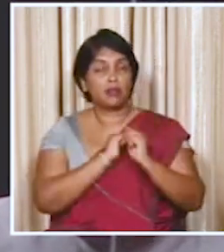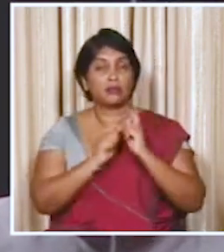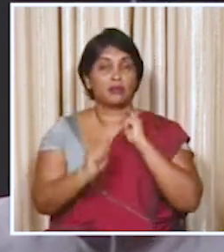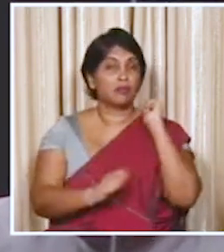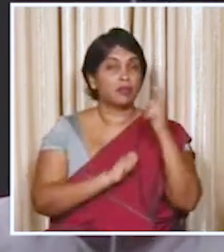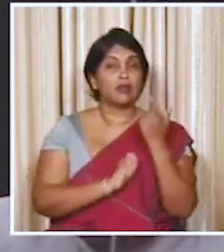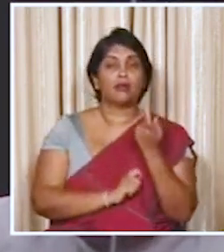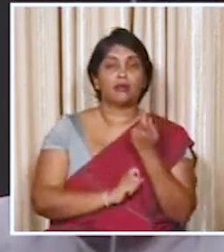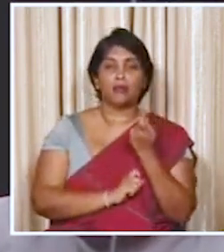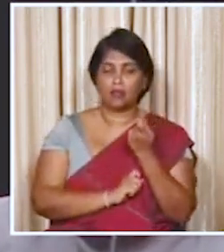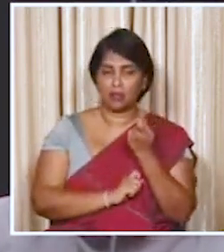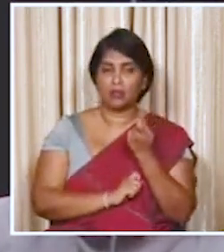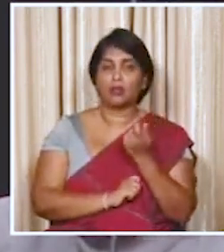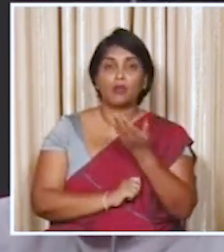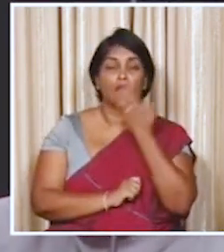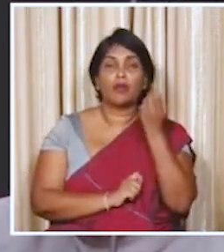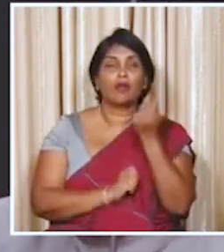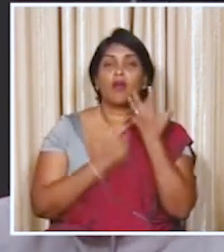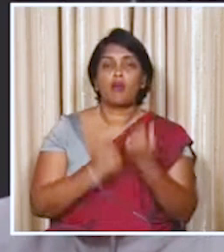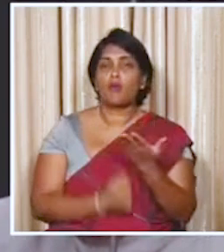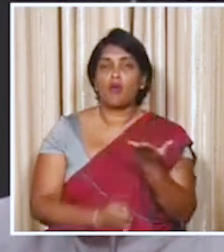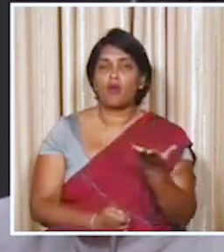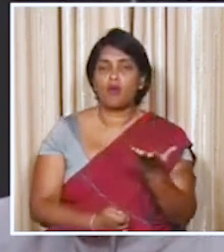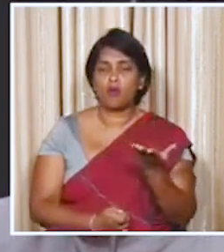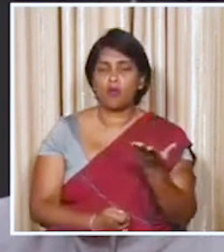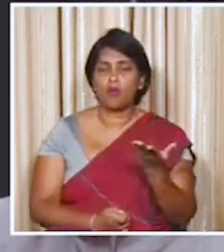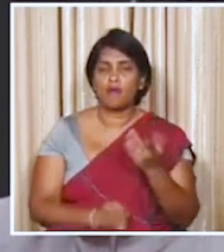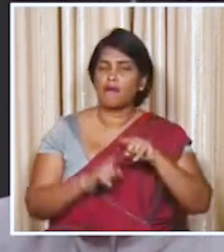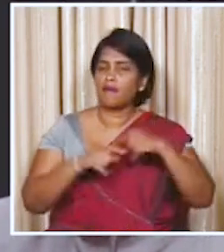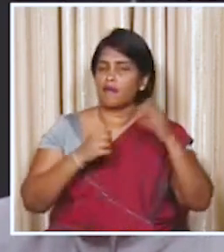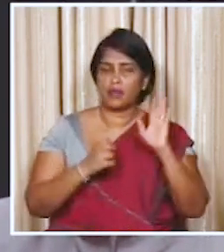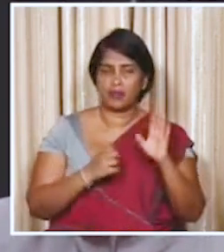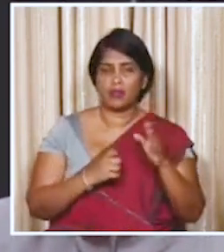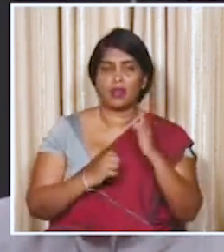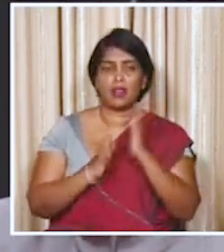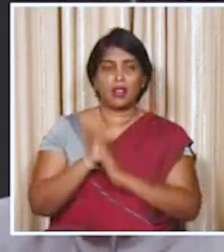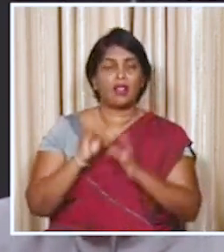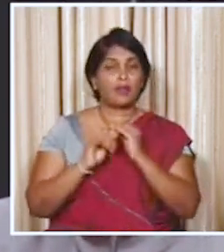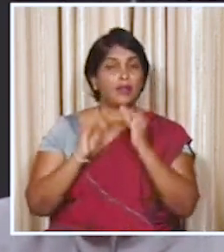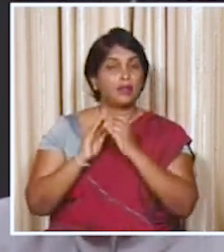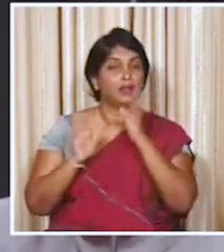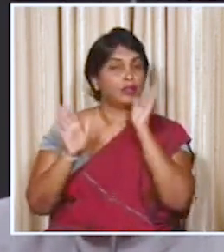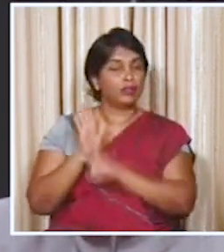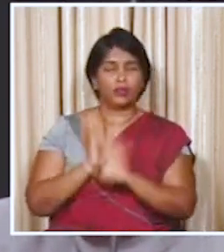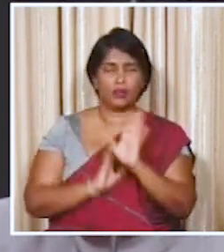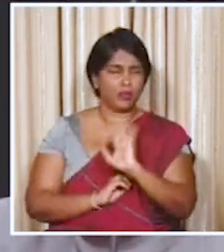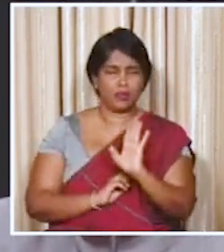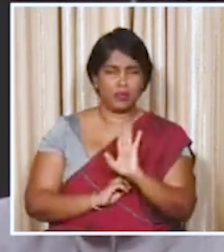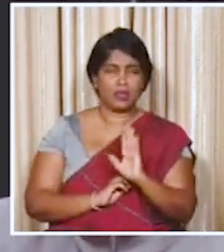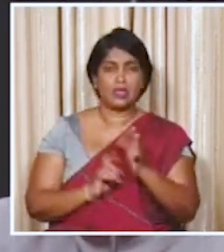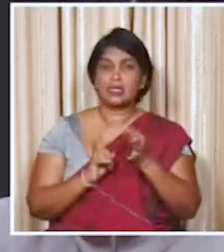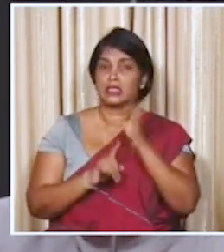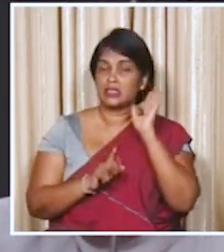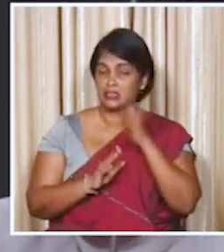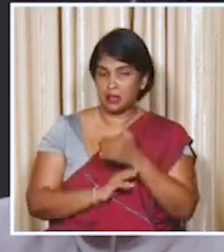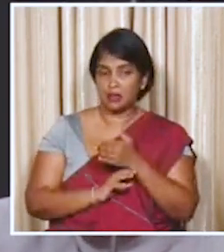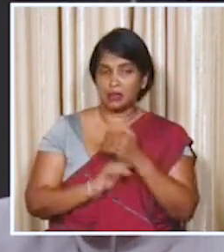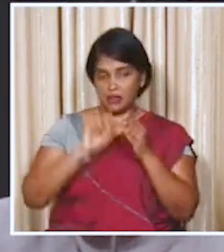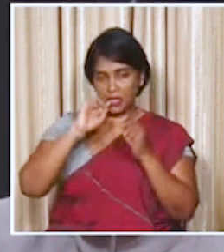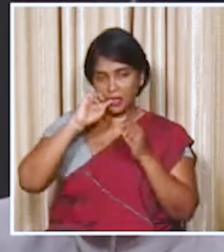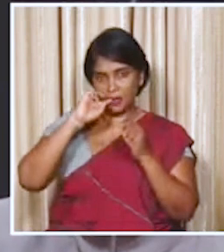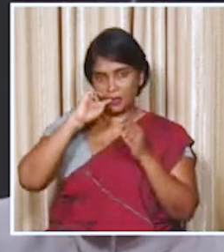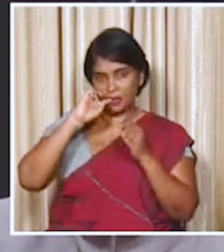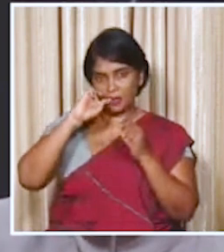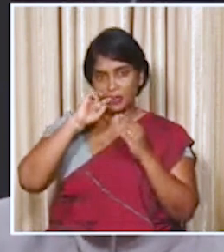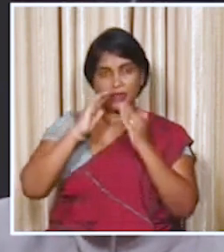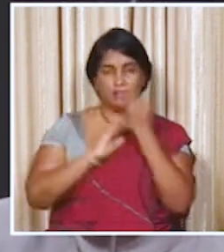කරපු සල්ලි ටික පුළුවන් නම් කියන්න ඔබතුමියලා. වෙනමකුත් ඕනේ නැහැ. ඇමතුරුන්ගේ නිල නිවාස අයින් කරන්න ඕනේ නැහැ. ජනාධිපතිතුරු